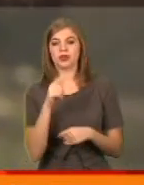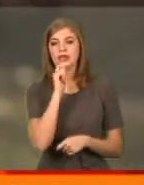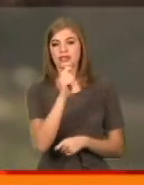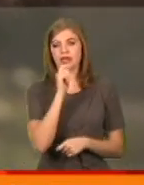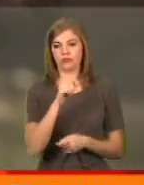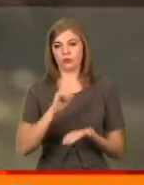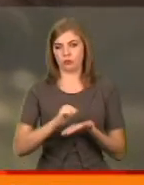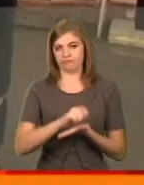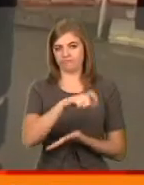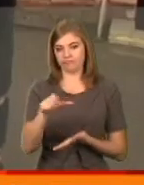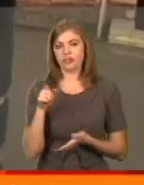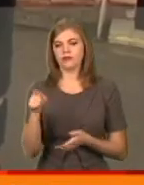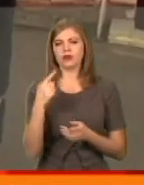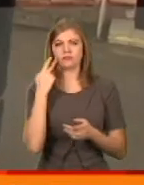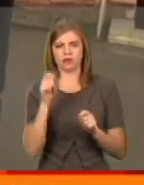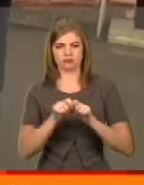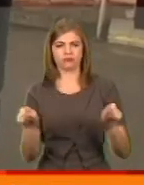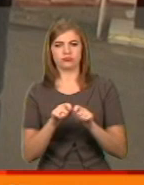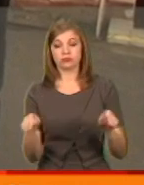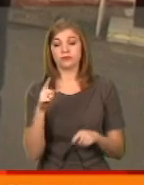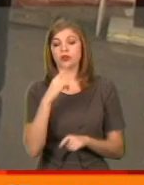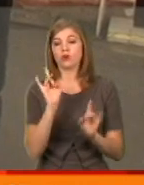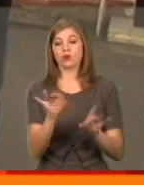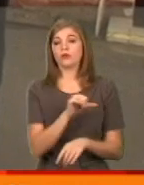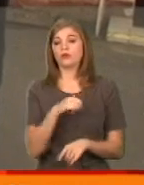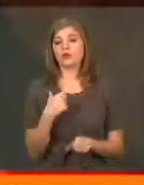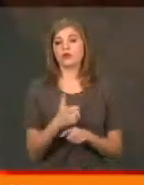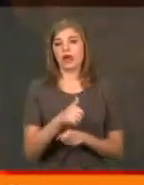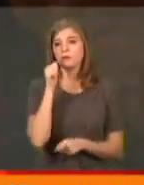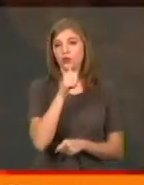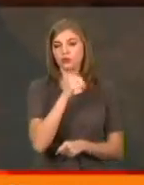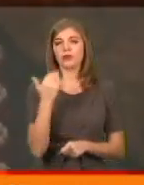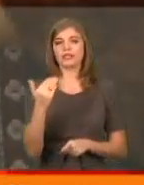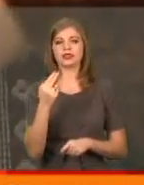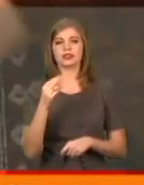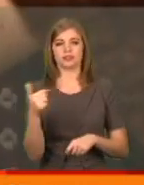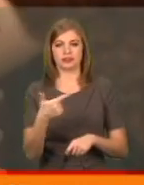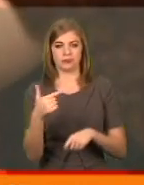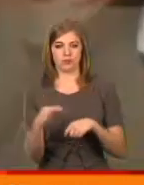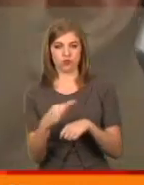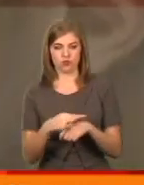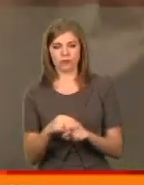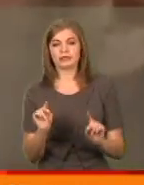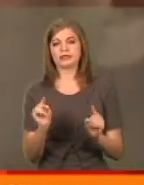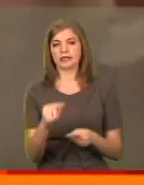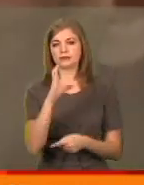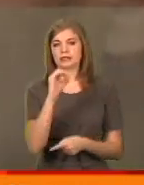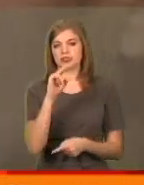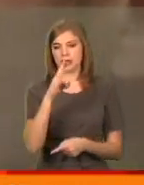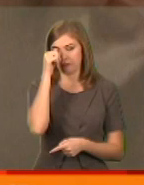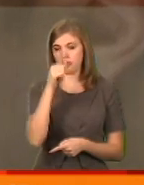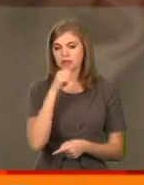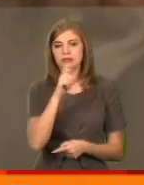українським ЗМІ. Співачка відверта, як ніколи. Розповідає про найпотаємніше. Її цивільного чоловіка Артема Кіма затримали в серпні